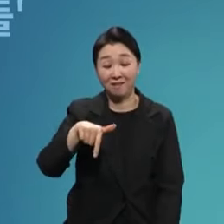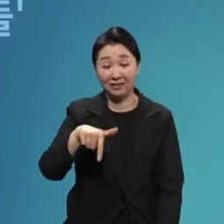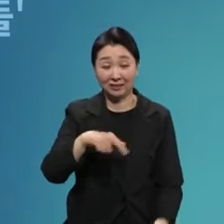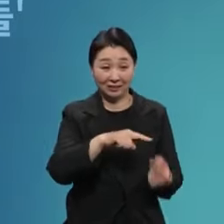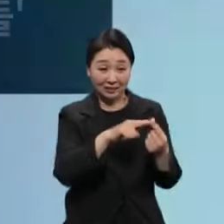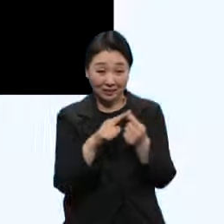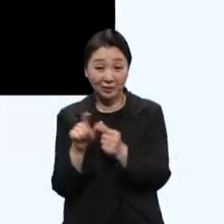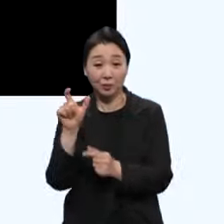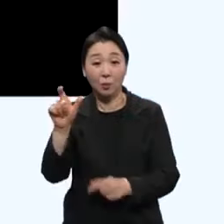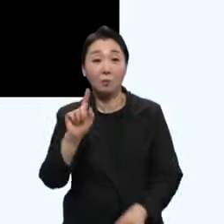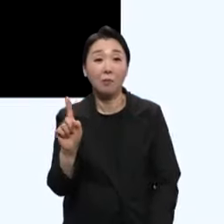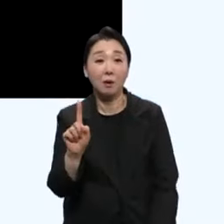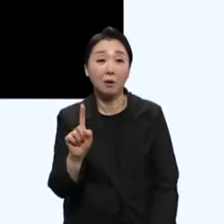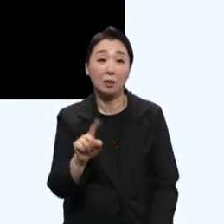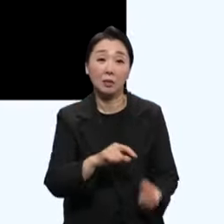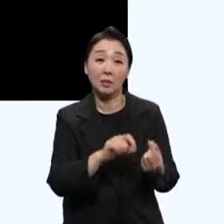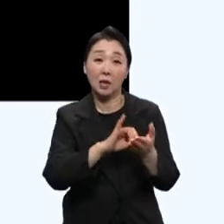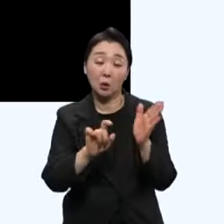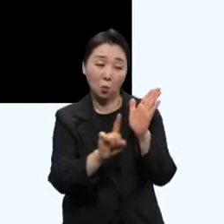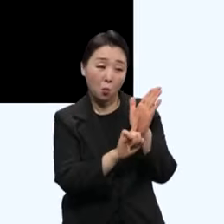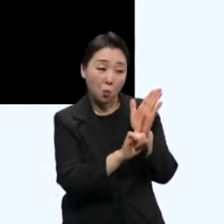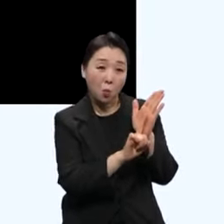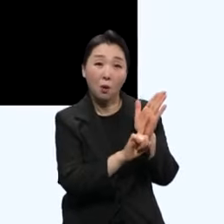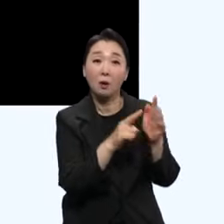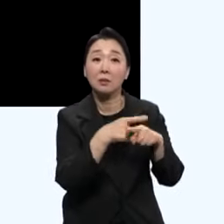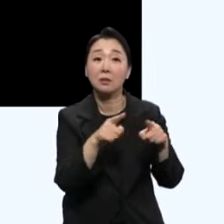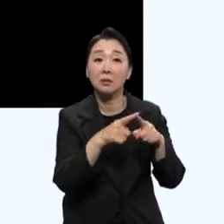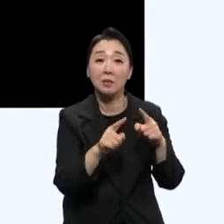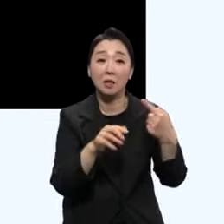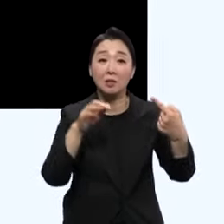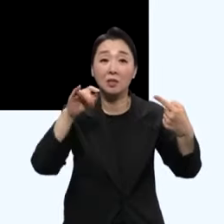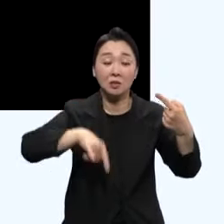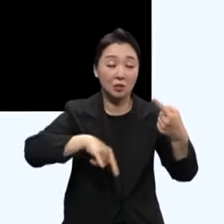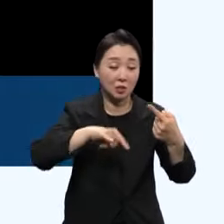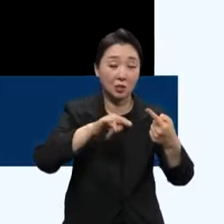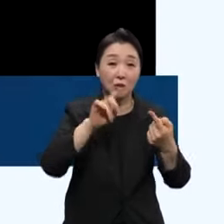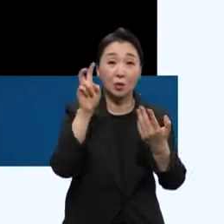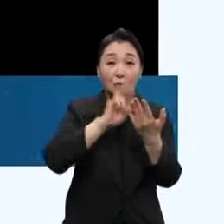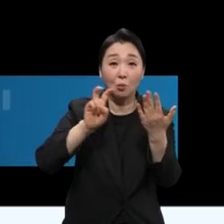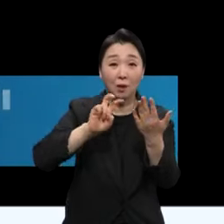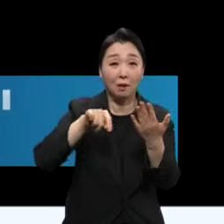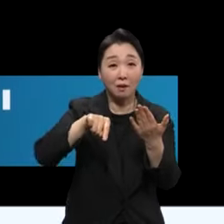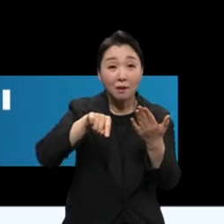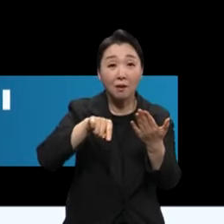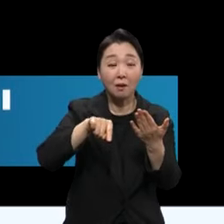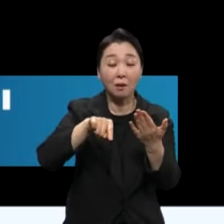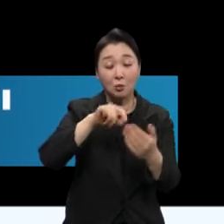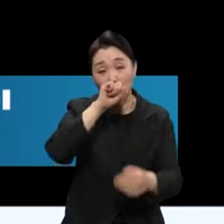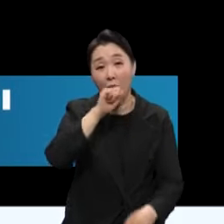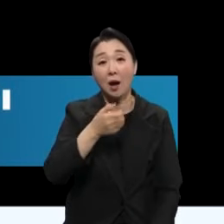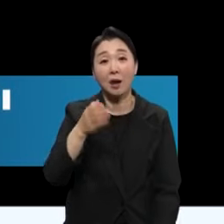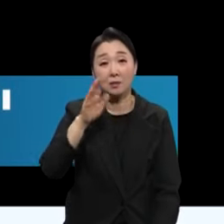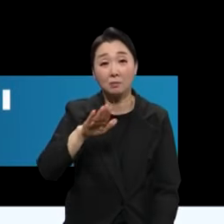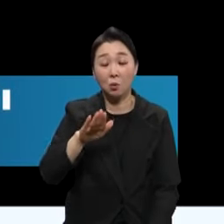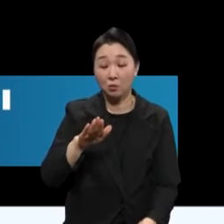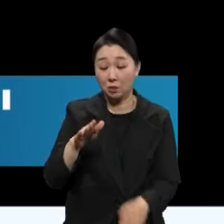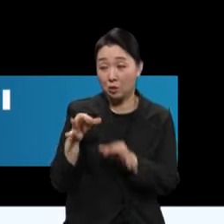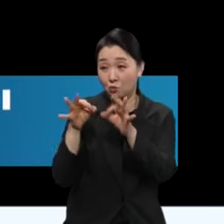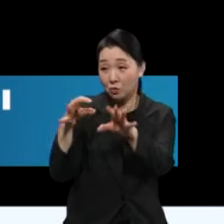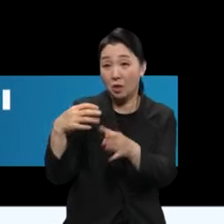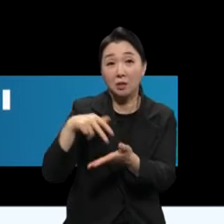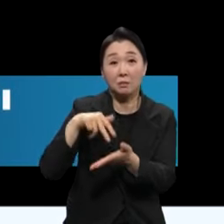올렸습니다. 작곡 공모에 심사를 했는데 1위로 뽑힌 곡이 수작이었다. 그런데 오늘 주최